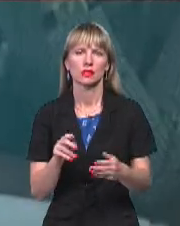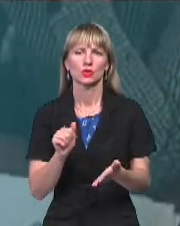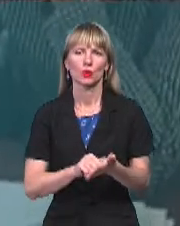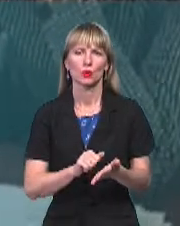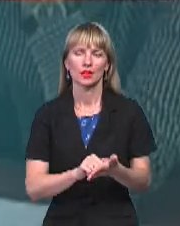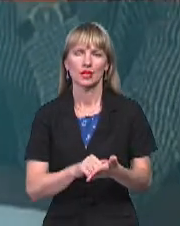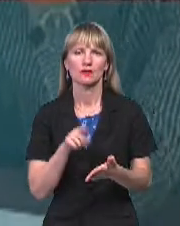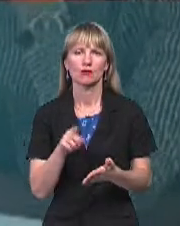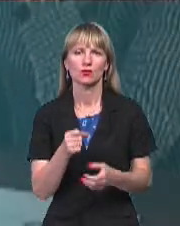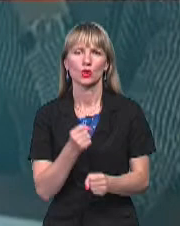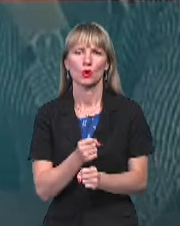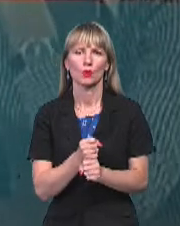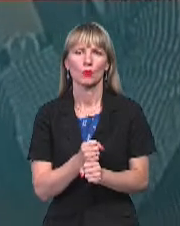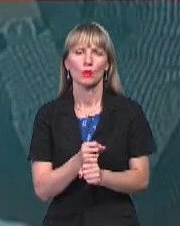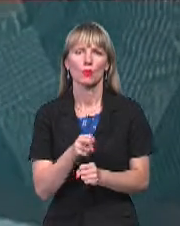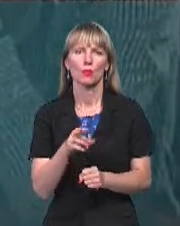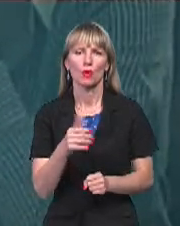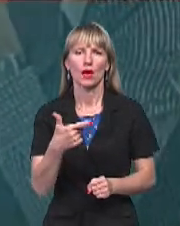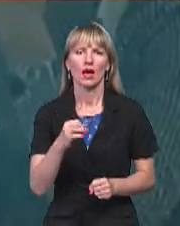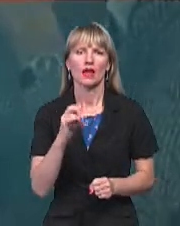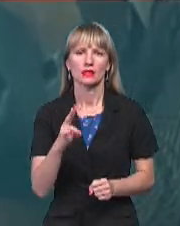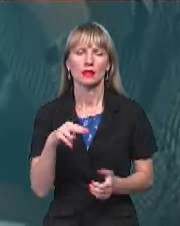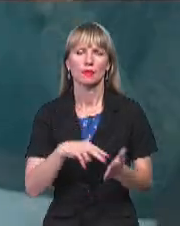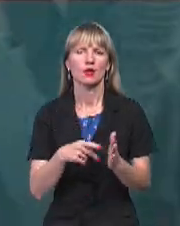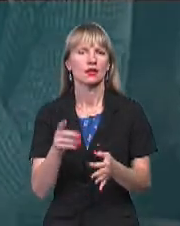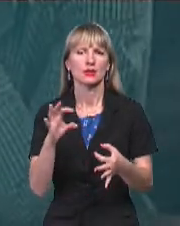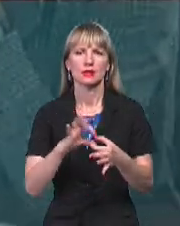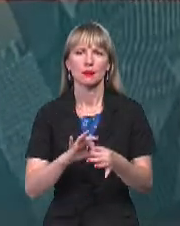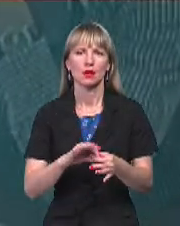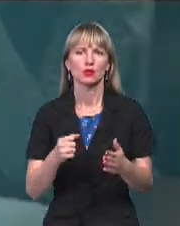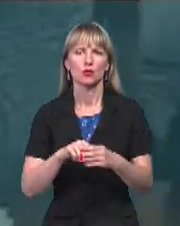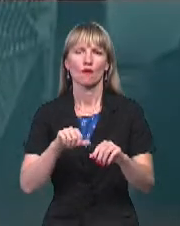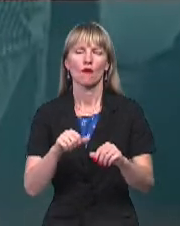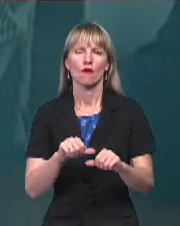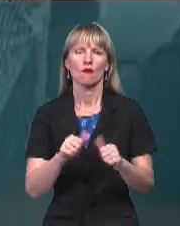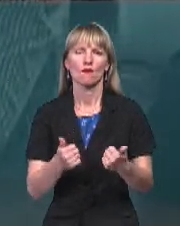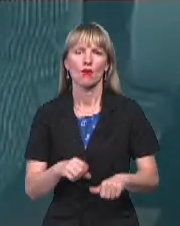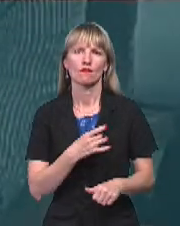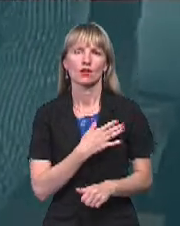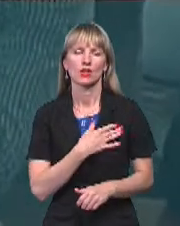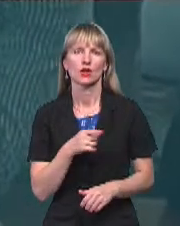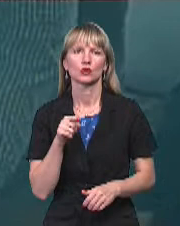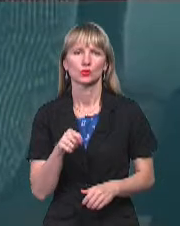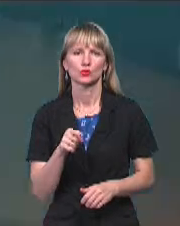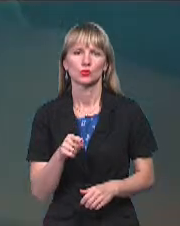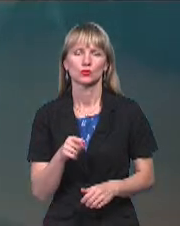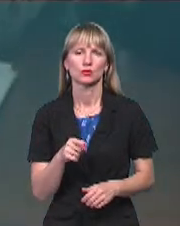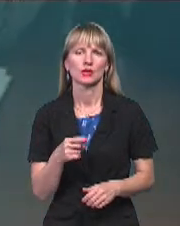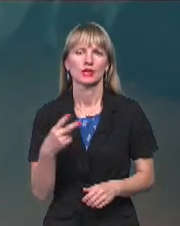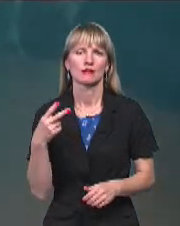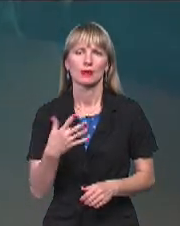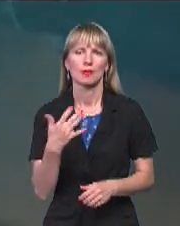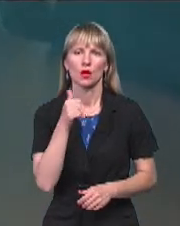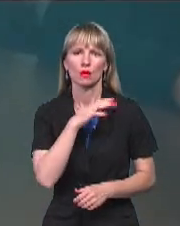містодокументації, вона розробляється по генеральному плану. Вона не прив'язана до форм власності. Тут колізія норм. В 2005 році